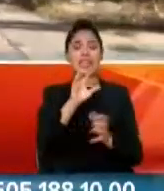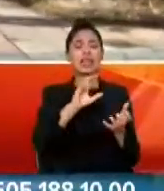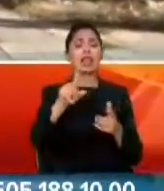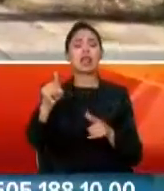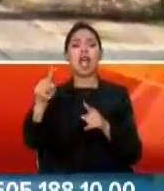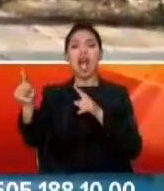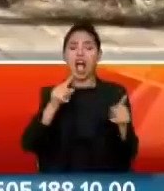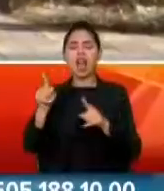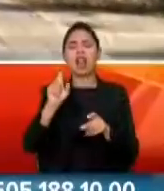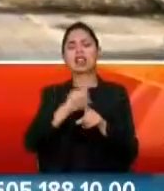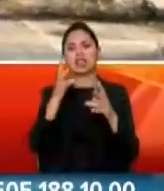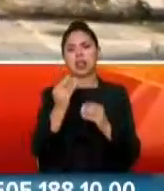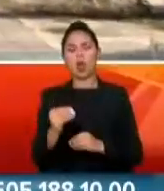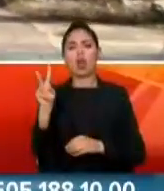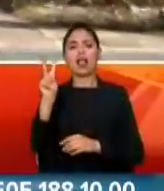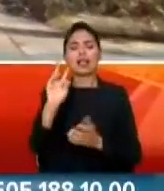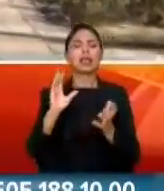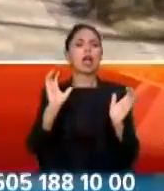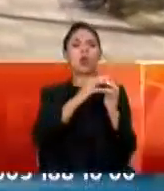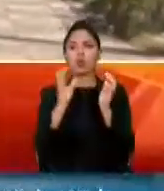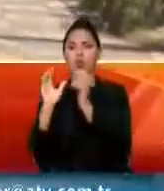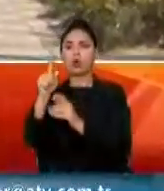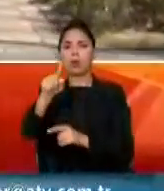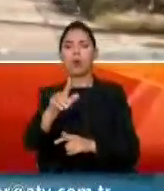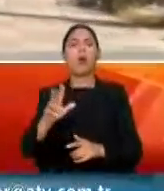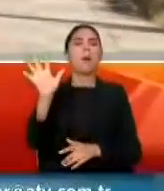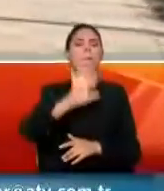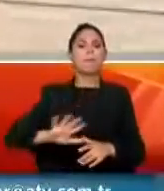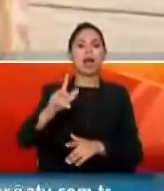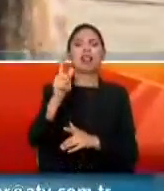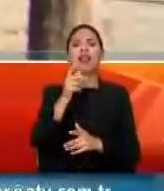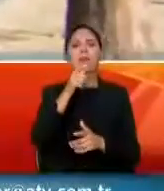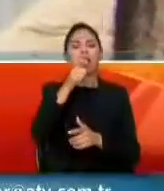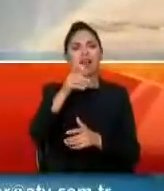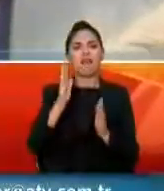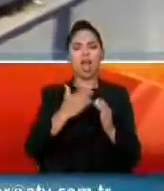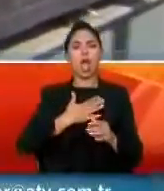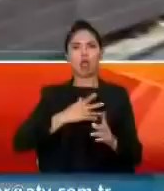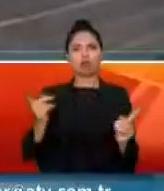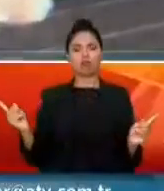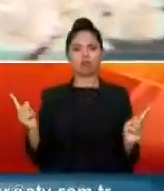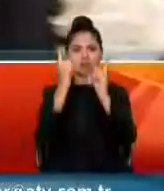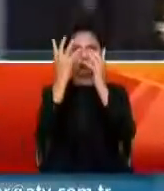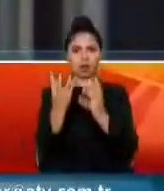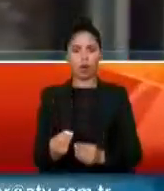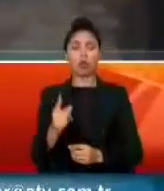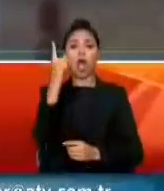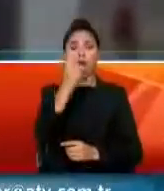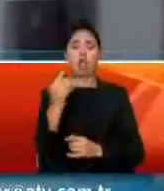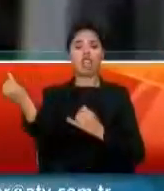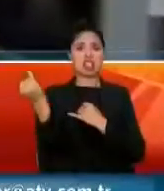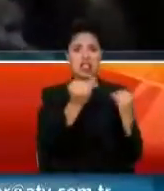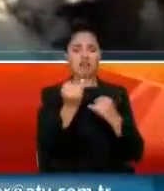iki grup dün gece yarısı Maltepe'deki işte bu kafenin önünde karşılaştı. Karşılaşan grup arasında önce sözlü